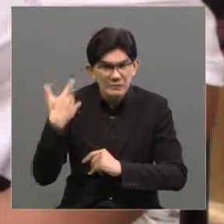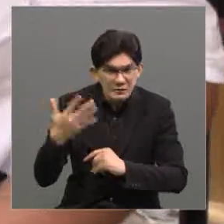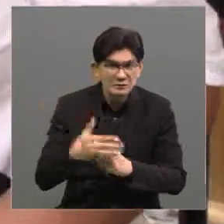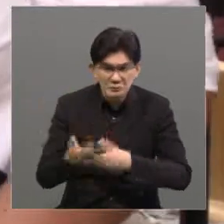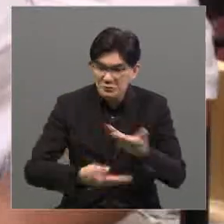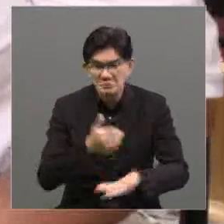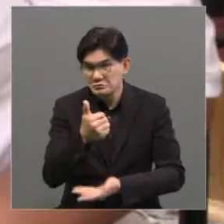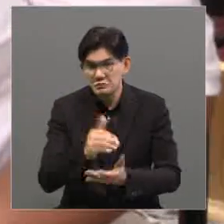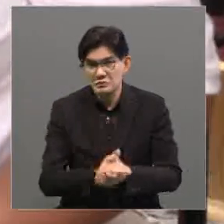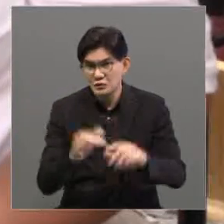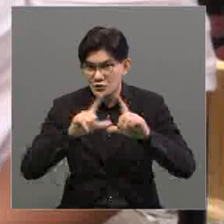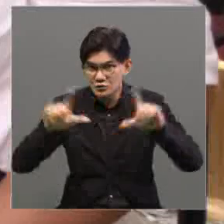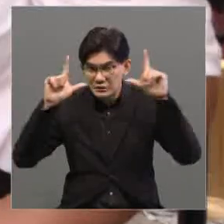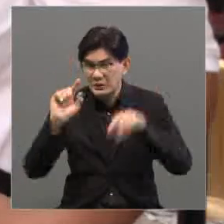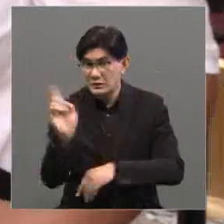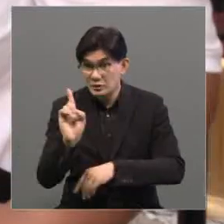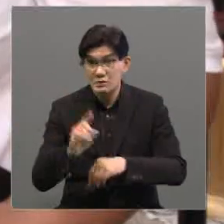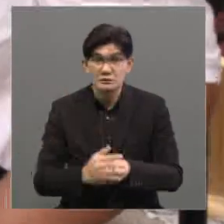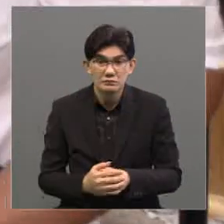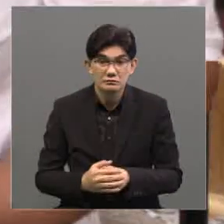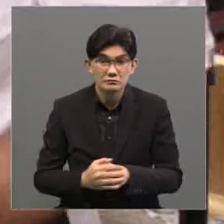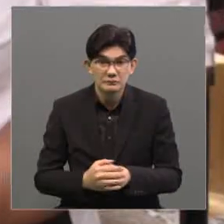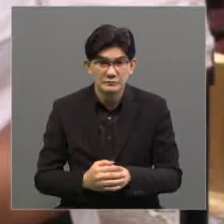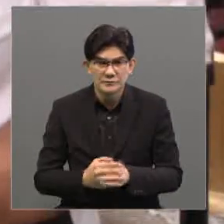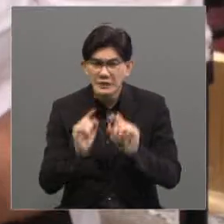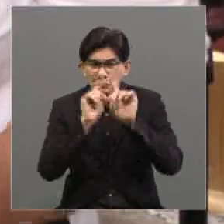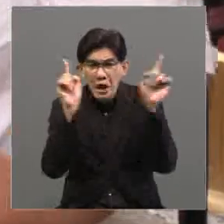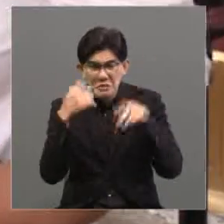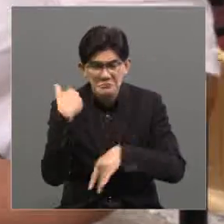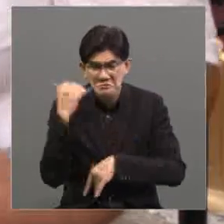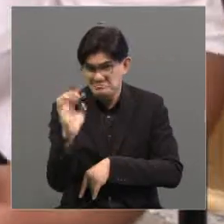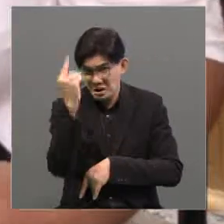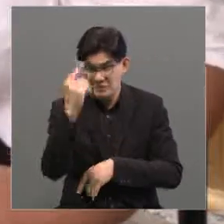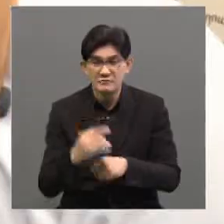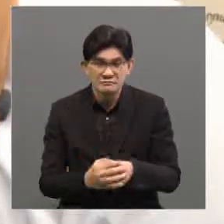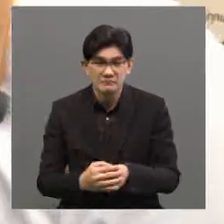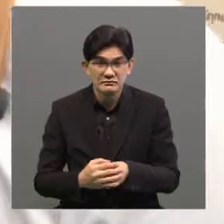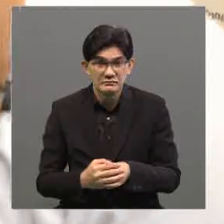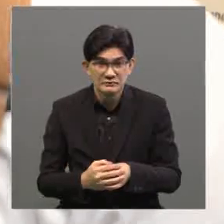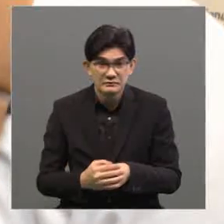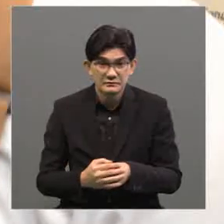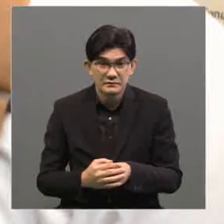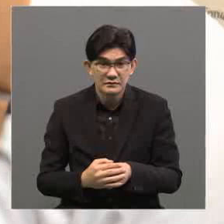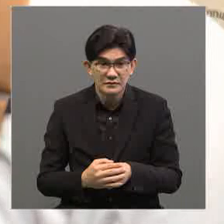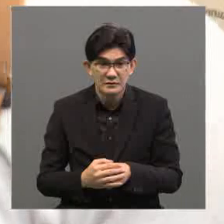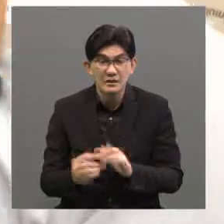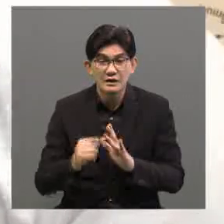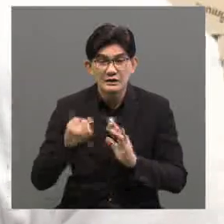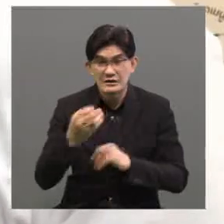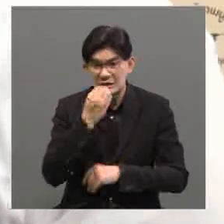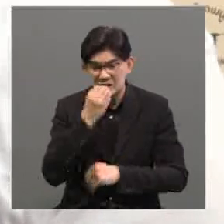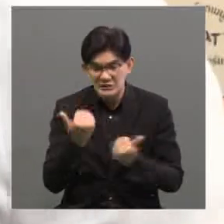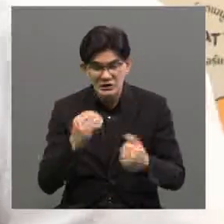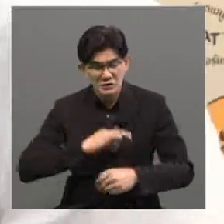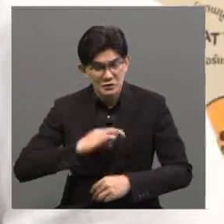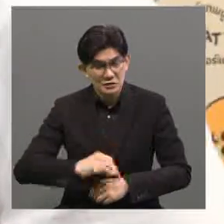ย จุดเด่นของเราคืออะไรพิซซ่า แปลกเนี่ยแหละค่ะแปลกแล้วก็ใหม่ใช่ค่ะ ที่มากินเจแล้ว โอ้โหดีม